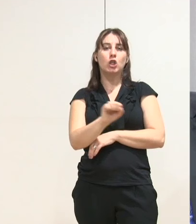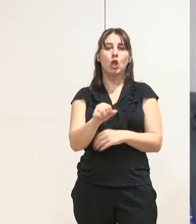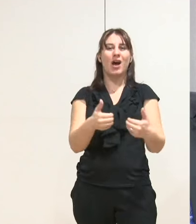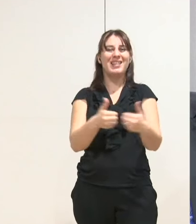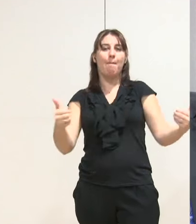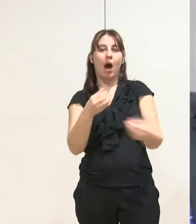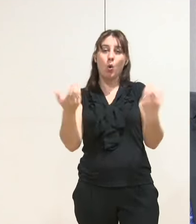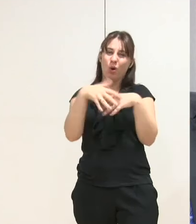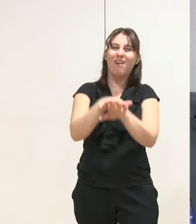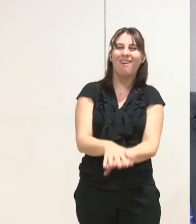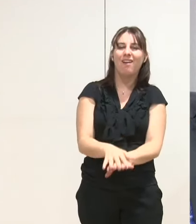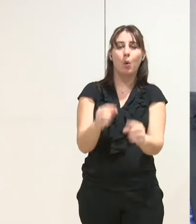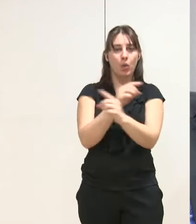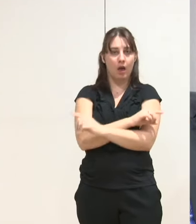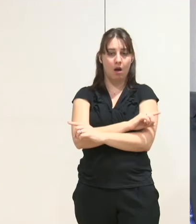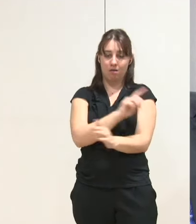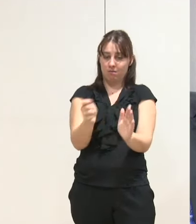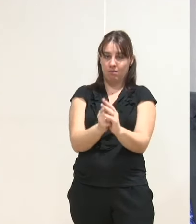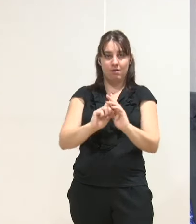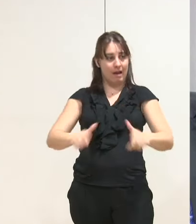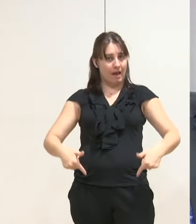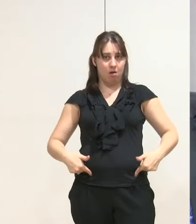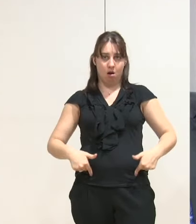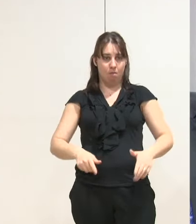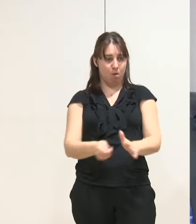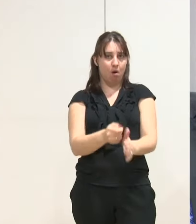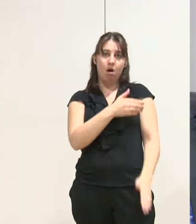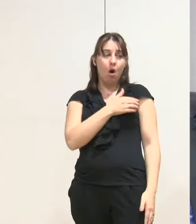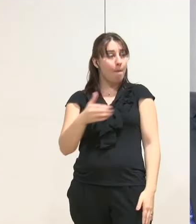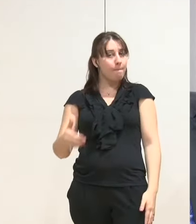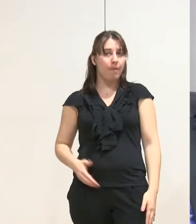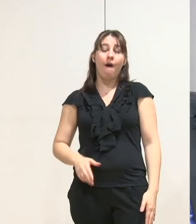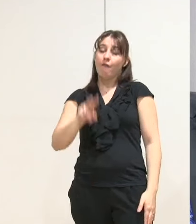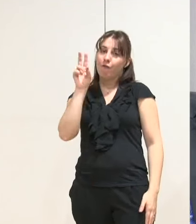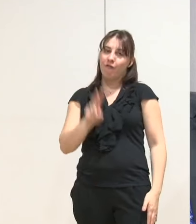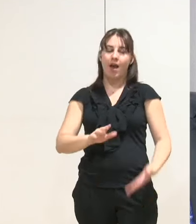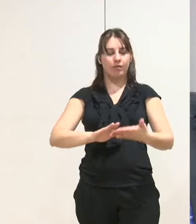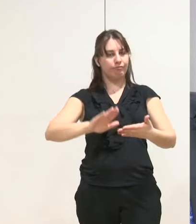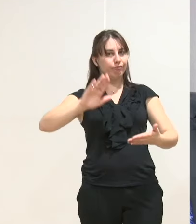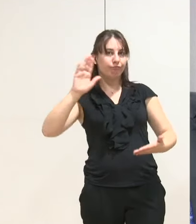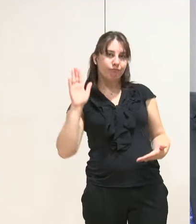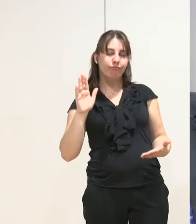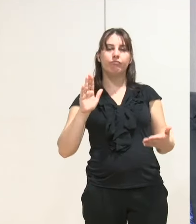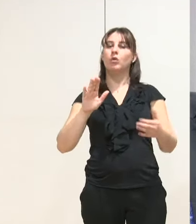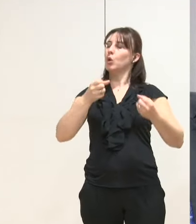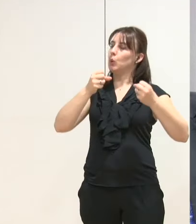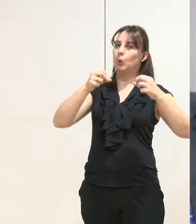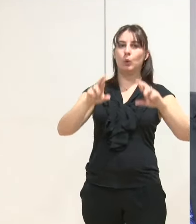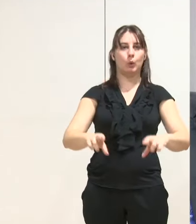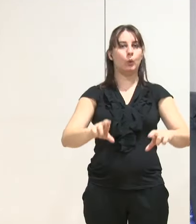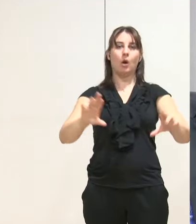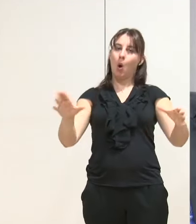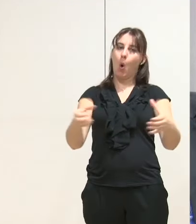est-ce que sur ce secteur la ville de Grenoble pourra solennellement dire qu'elle garantit le